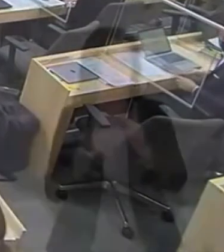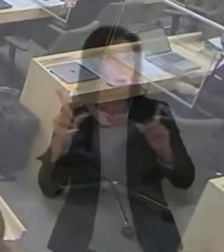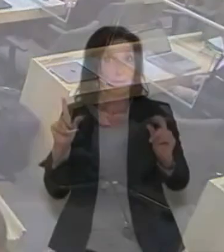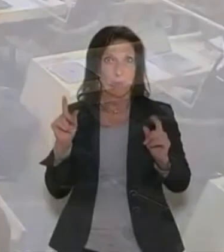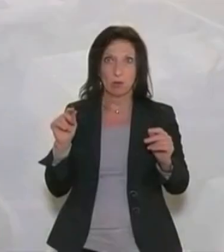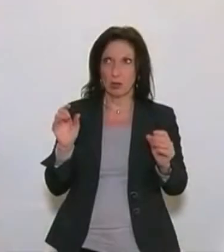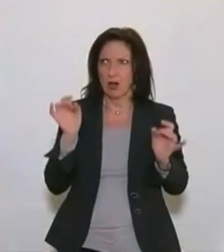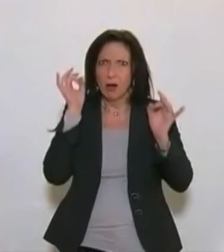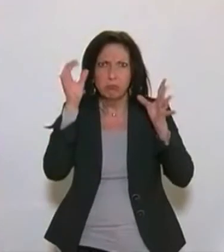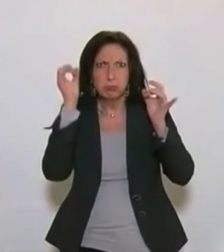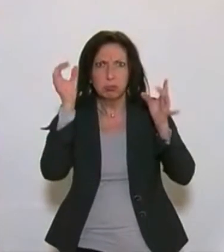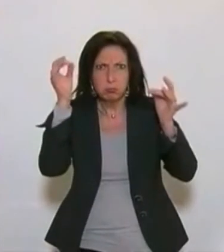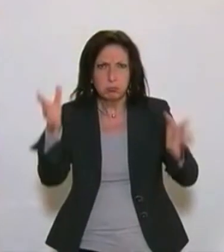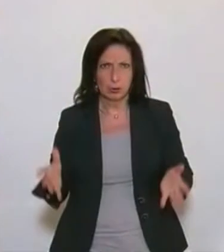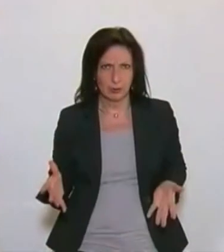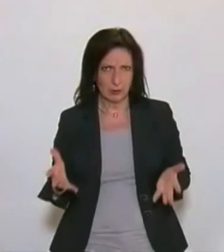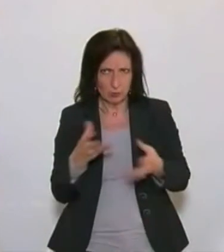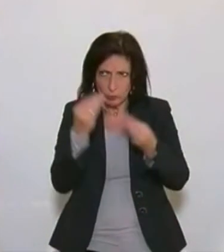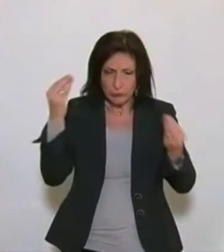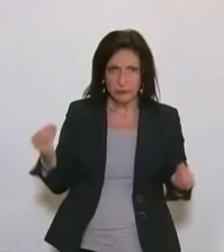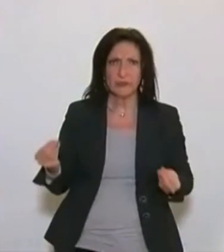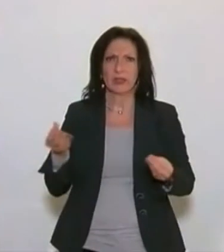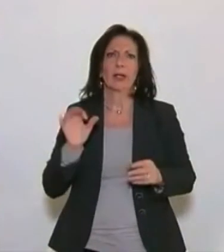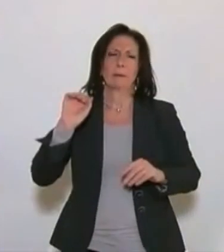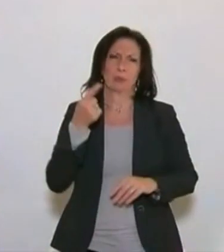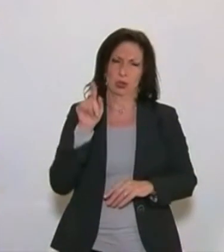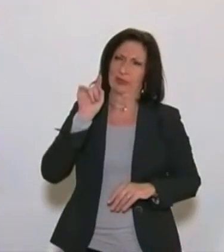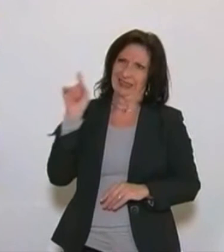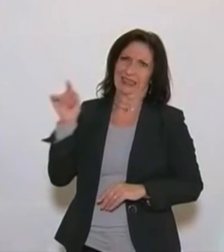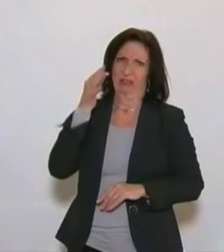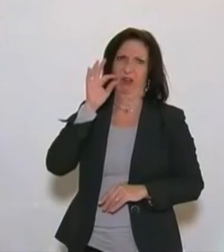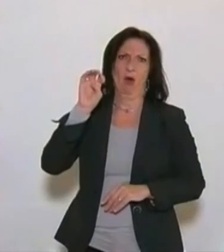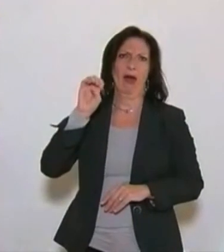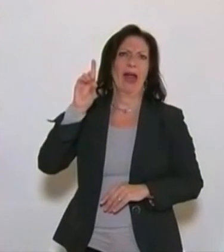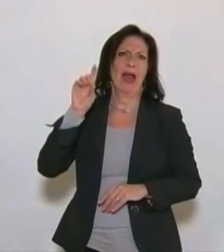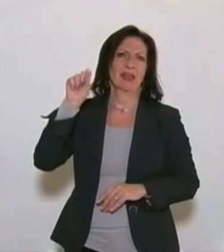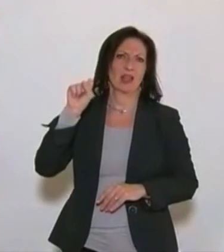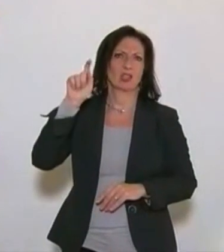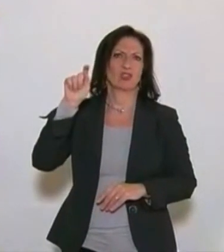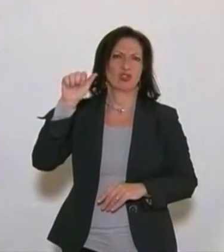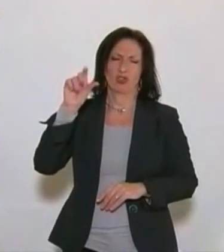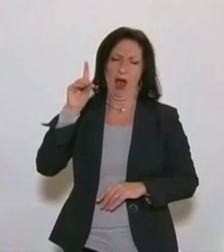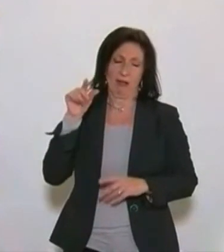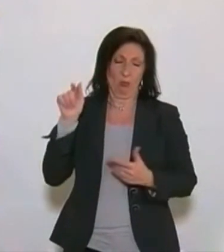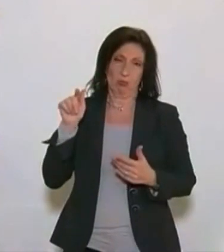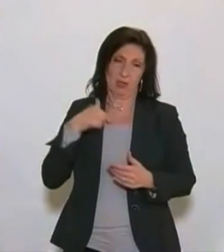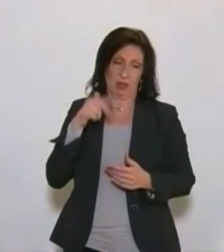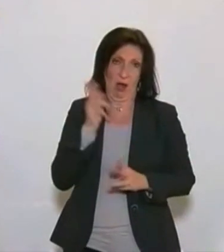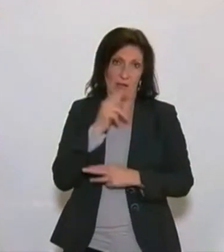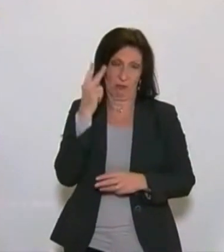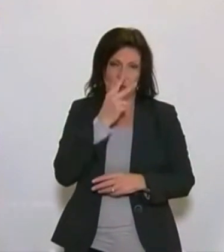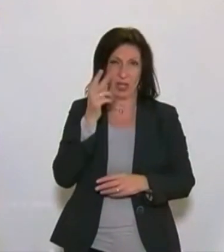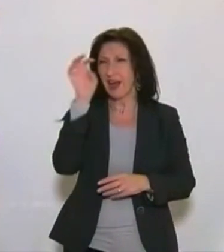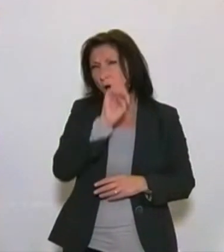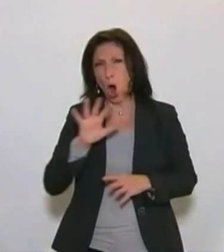Agieren, insbesondere im Bereich, das Sie, Frau Edtstadler, betrifft. Und genau das ist etwas, was ich nicht nachvollziehen kann, weil es gäbe hier auf